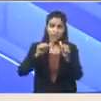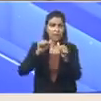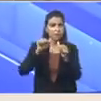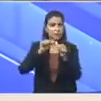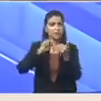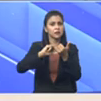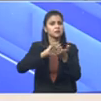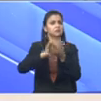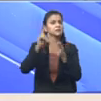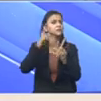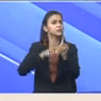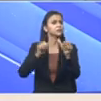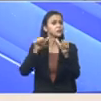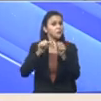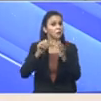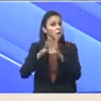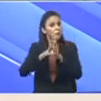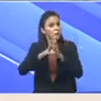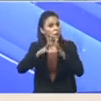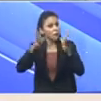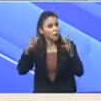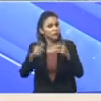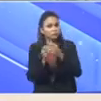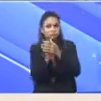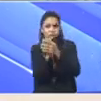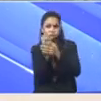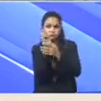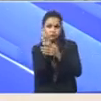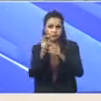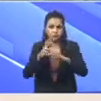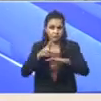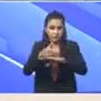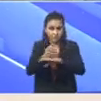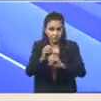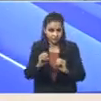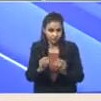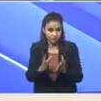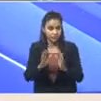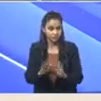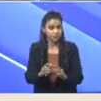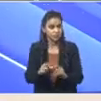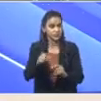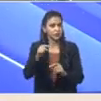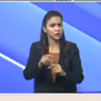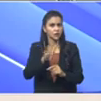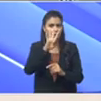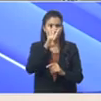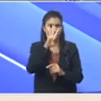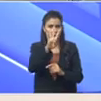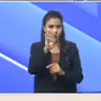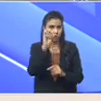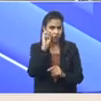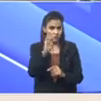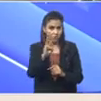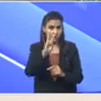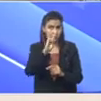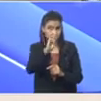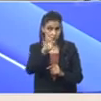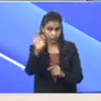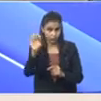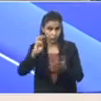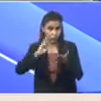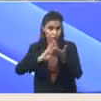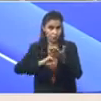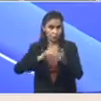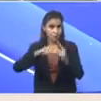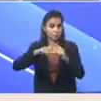सबसे बड़ी इमेजिंग टेलीस्कोप मैस का भी उद्घाटन किया है। ये 4,300 मीटर की ऊंचाई पर स्थित